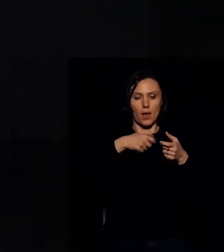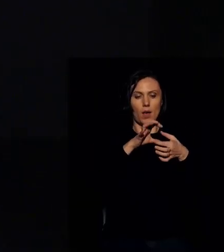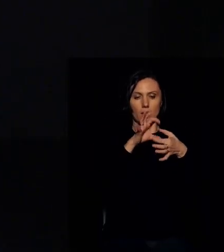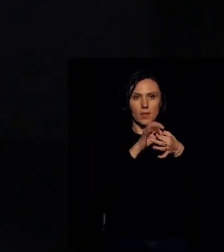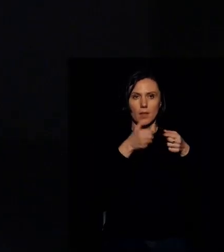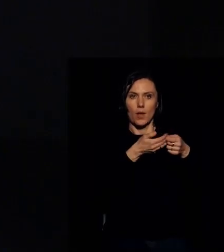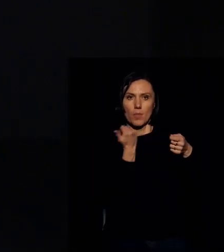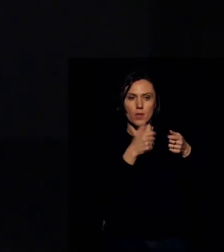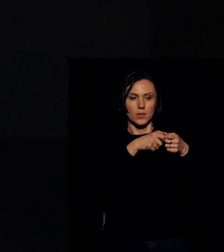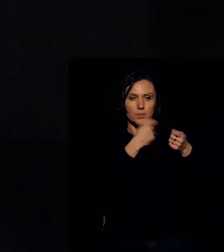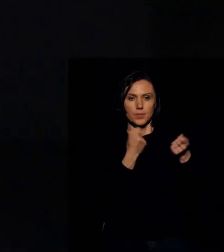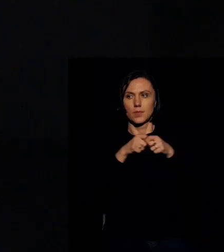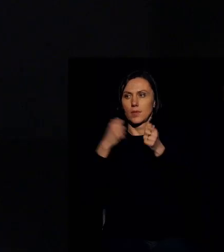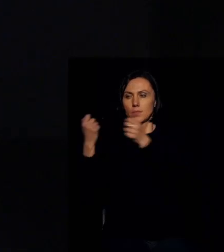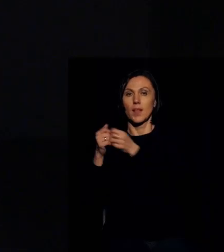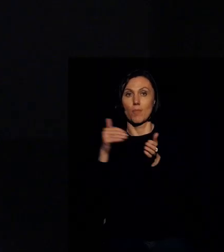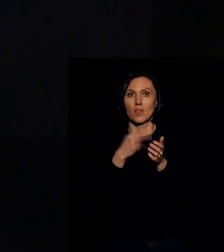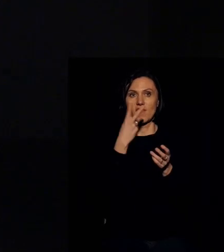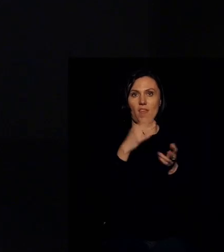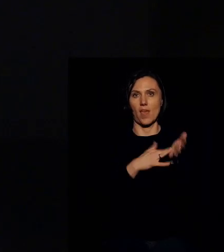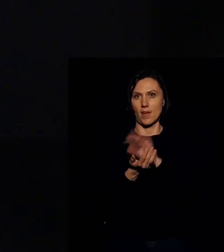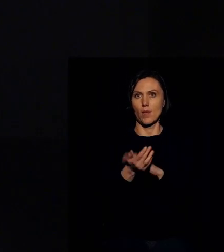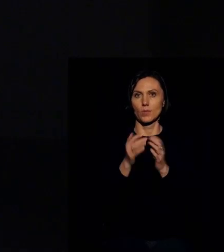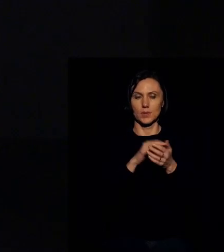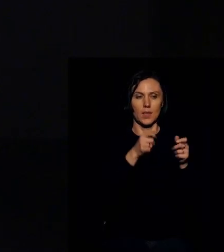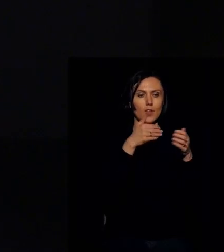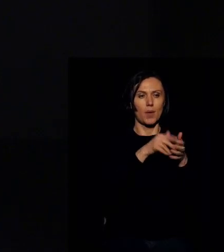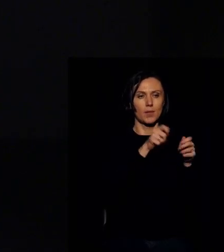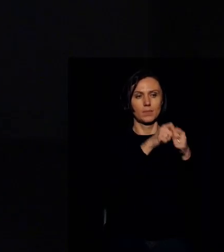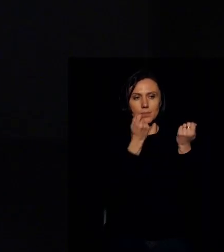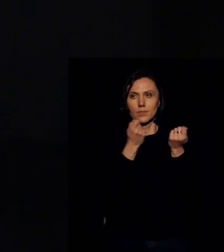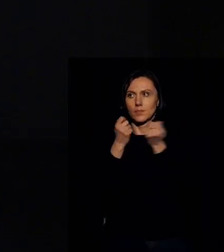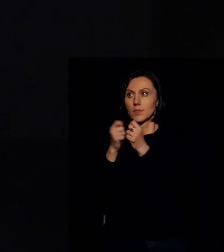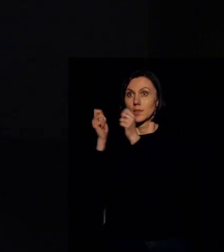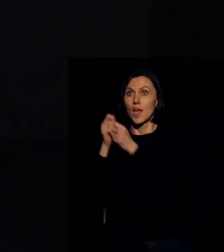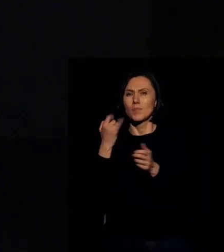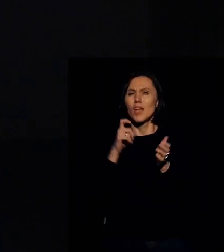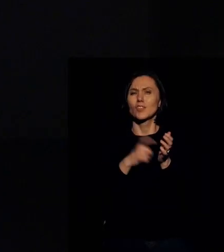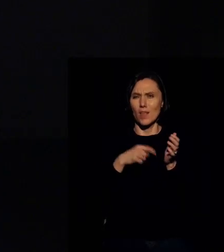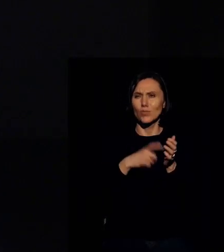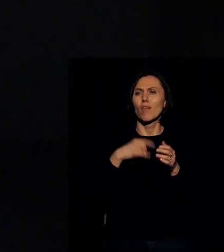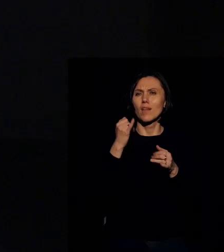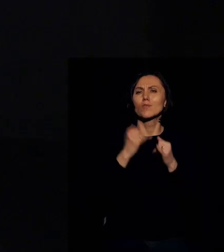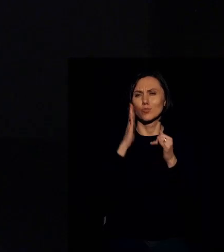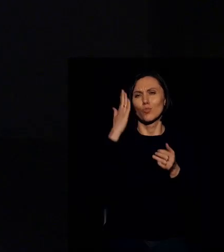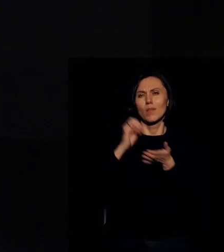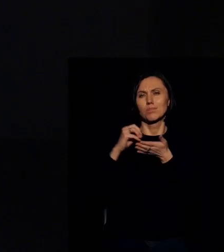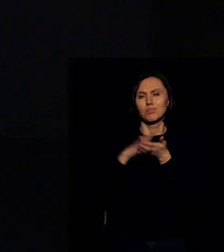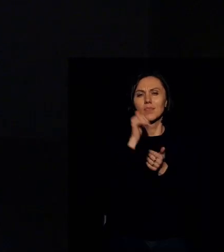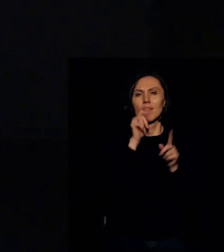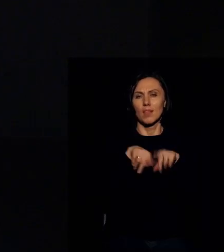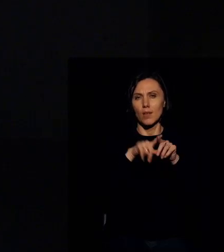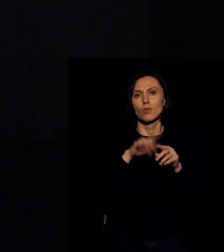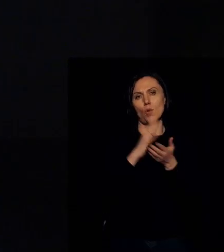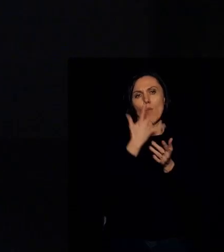tutaj już właśnie te dwie ręce są potrzebne. Żeby to, znaczy no często udaje się, jak już się ma wprawę, to jedną ręką można się oczywiście przepiąć.